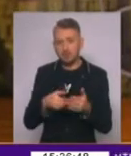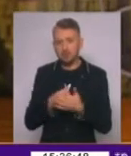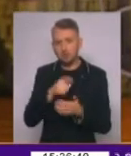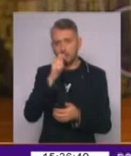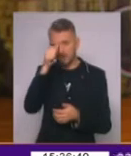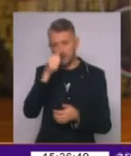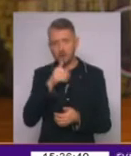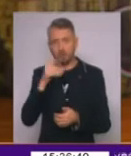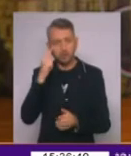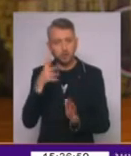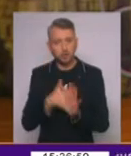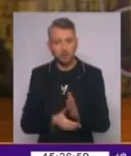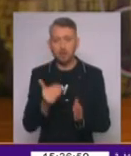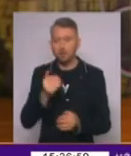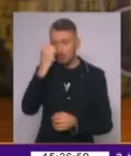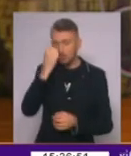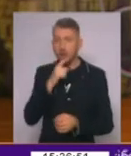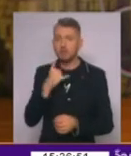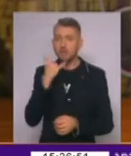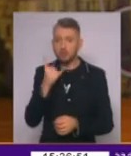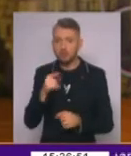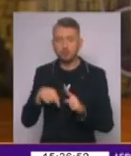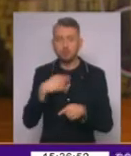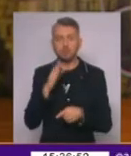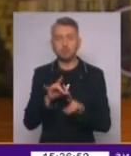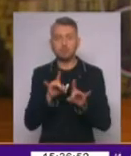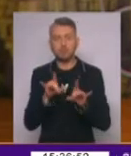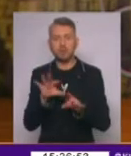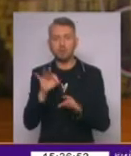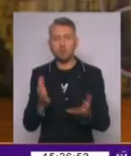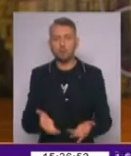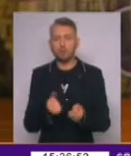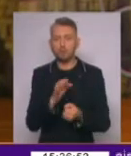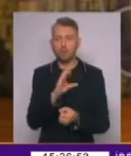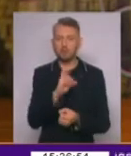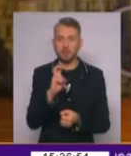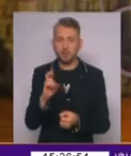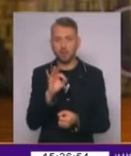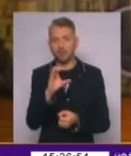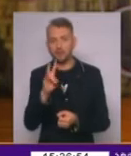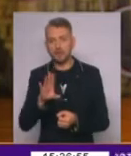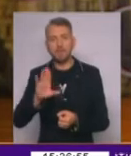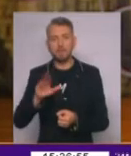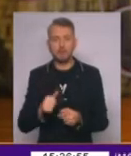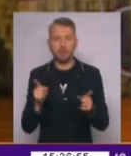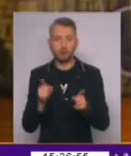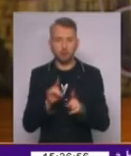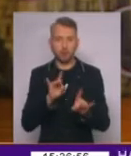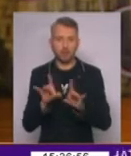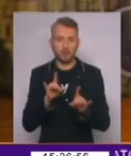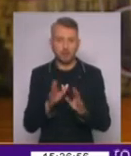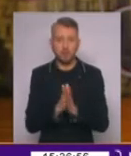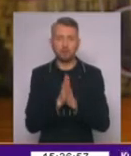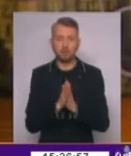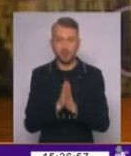буде зрозуміло. Вам дуже дякую за дзвінок. Далі ми будемо говорити про підтримку ОСББ та ОСН після невеличкої реклами. Тож, будь